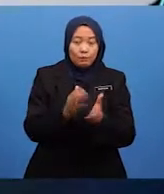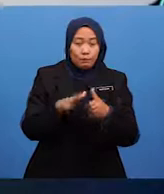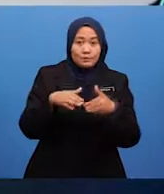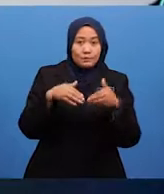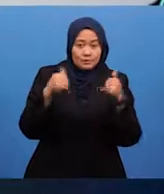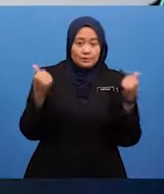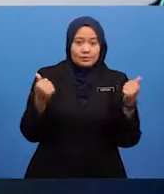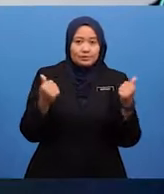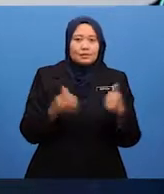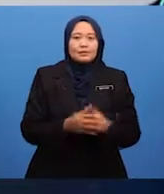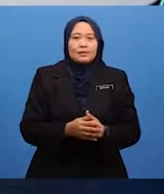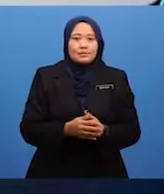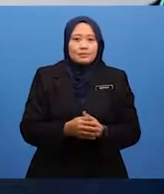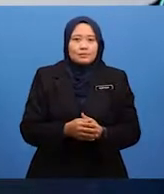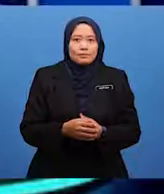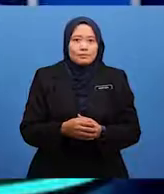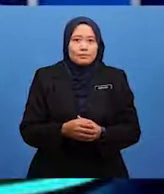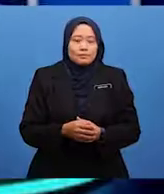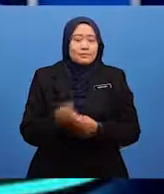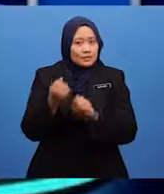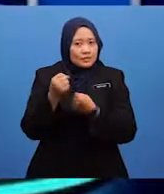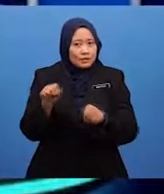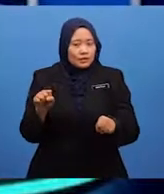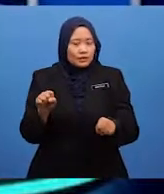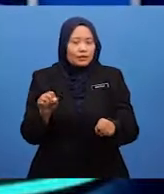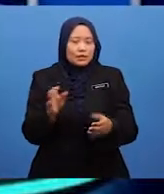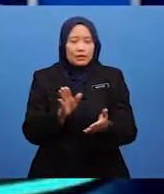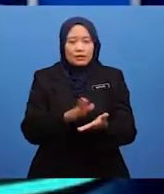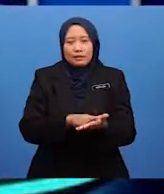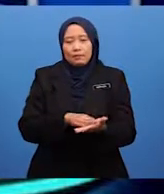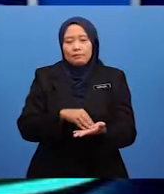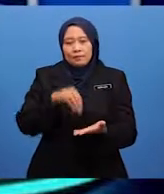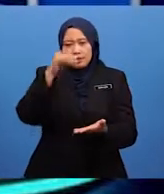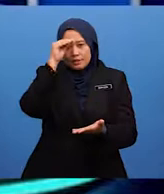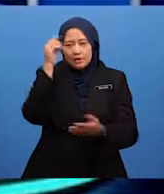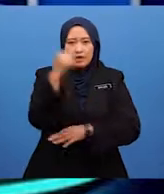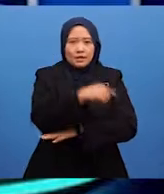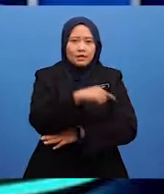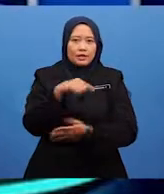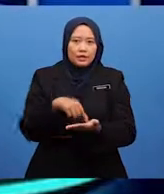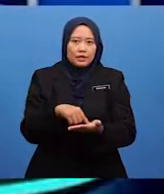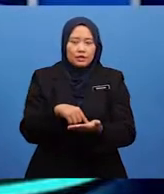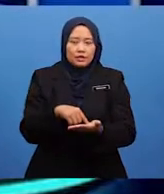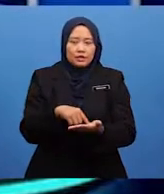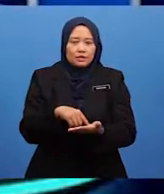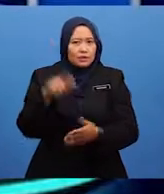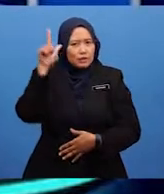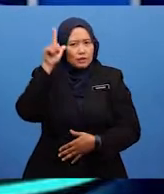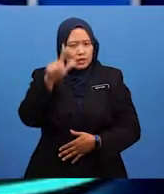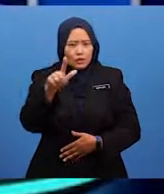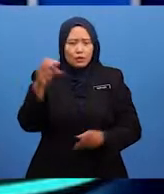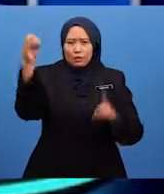Mari kita Bolehkan pembelajaran pada hari ini file aja sebelum bermula Mari kita lihat objektif